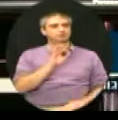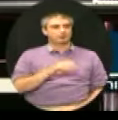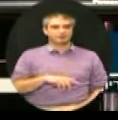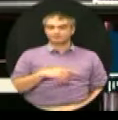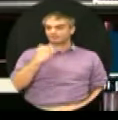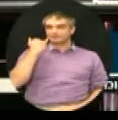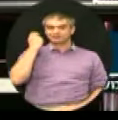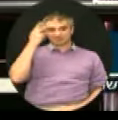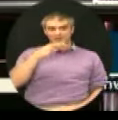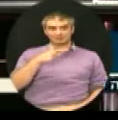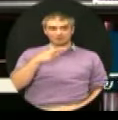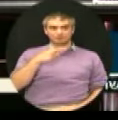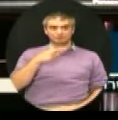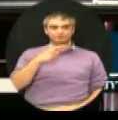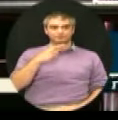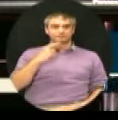יצחק נבון,